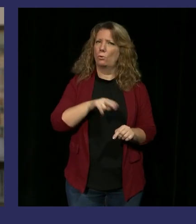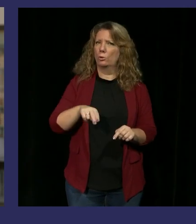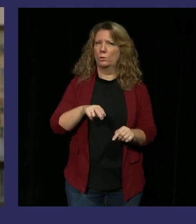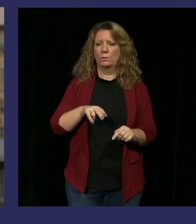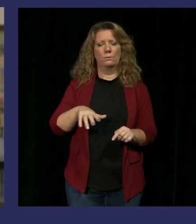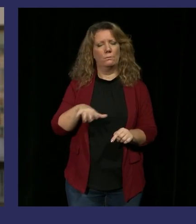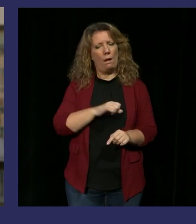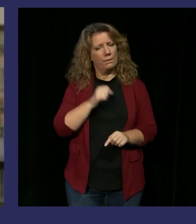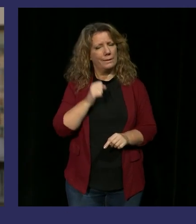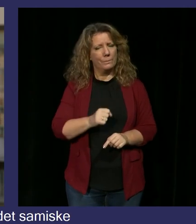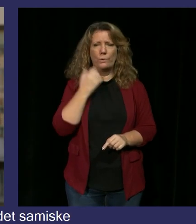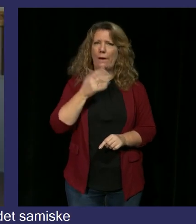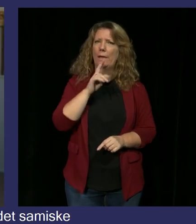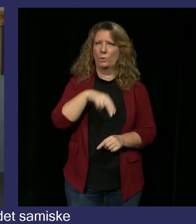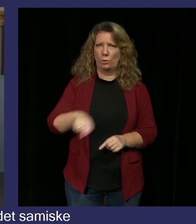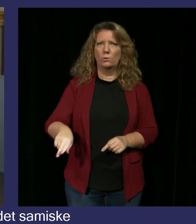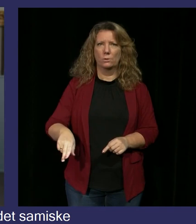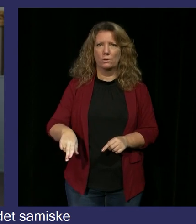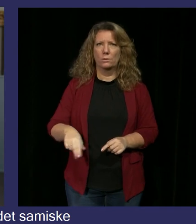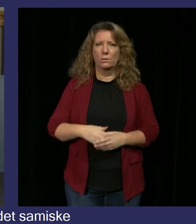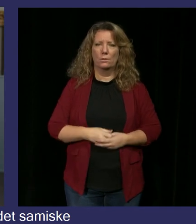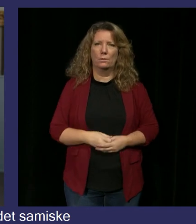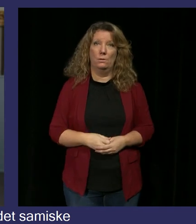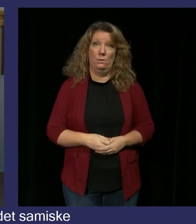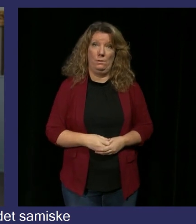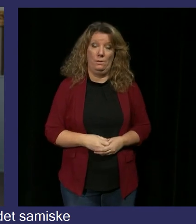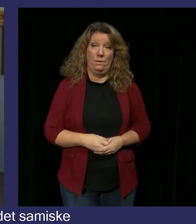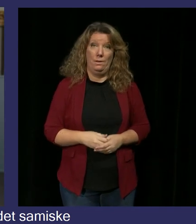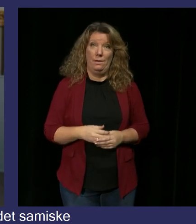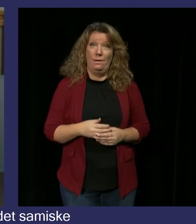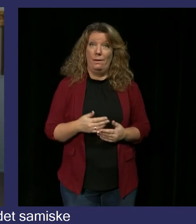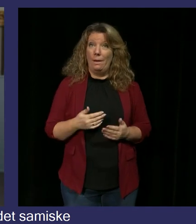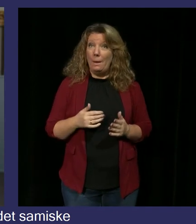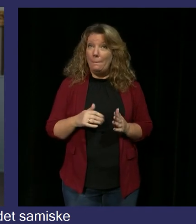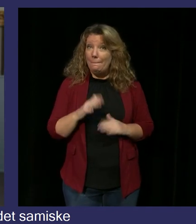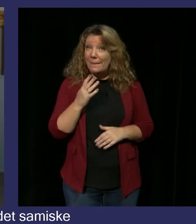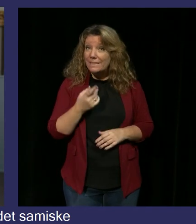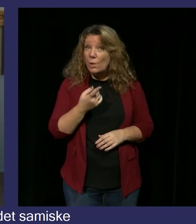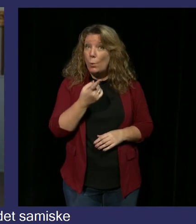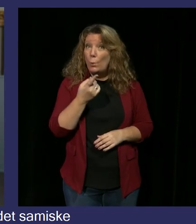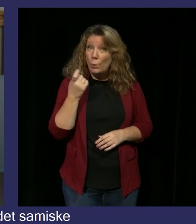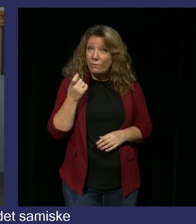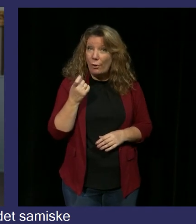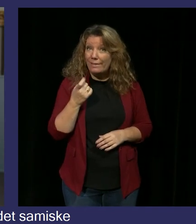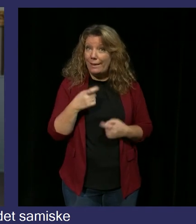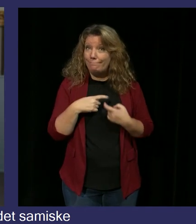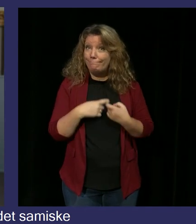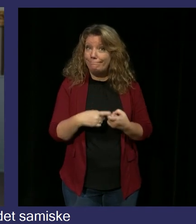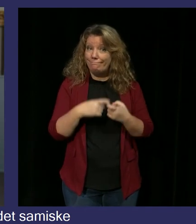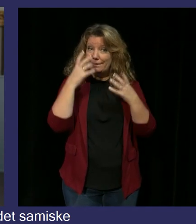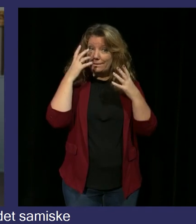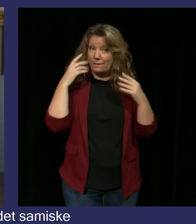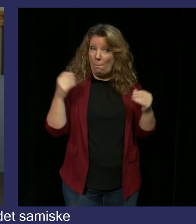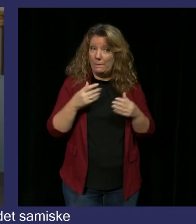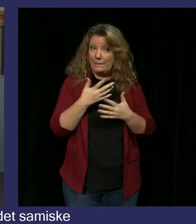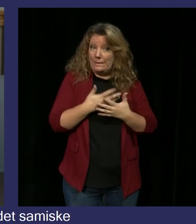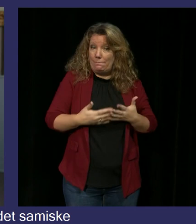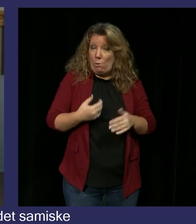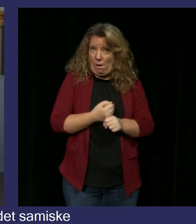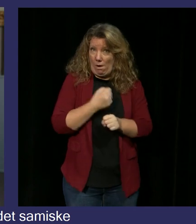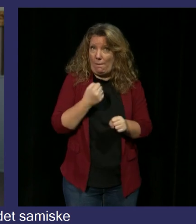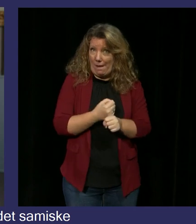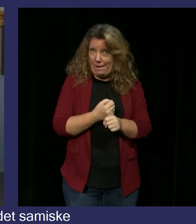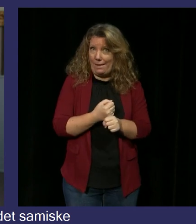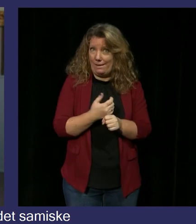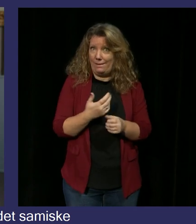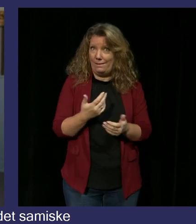norsk. Det som er mest utfordrende med det samiske språkarbeidet er jo